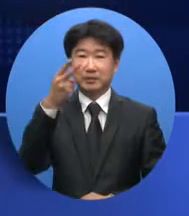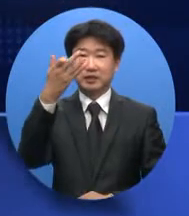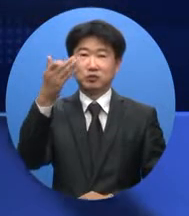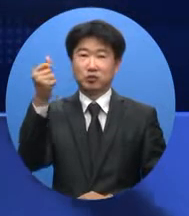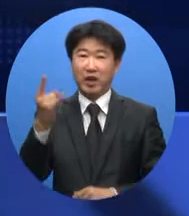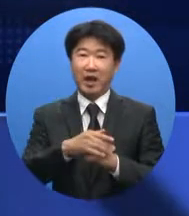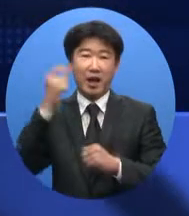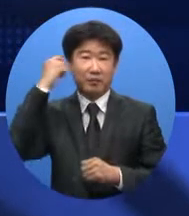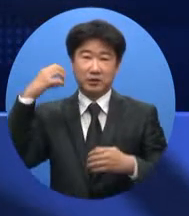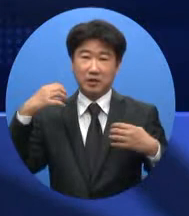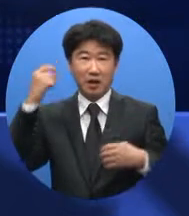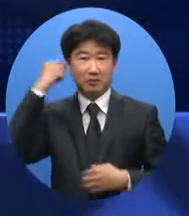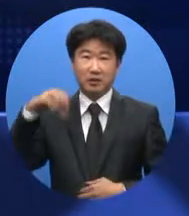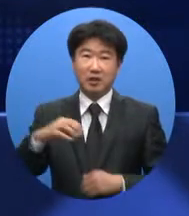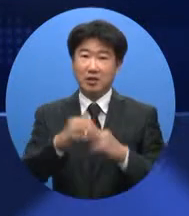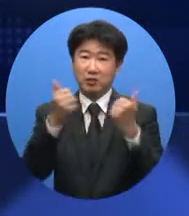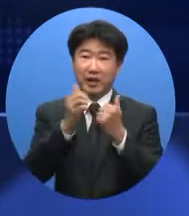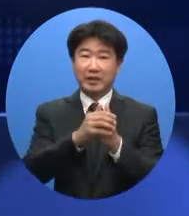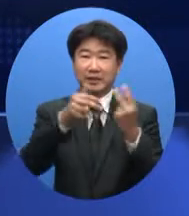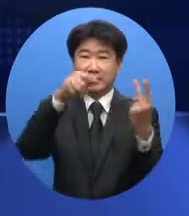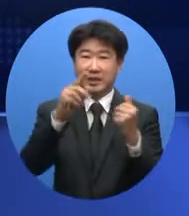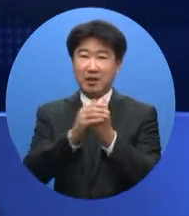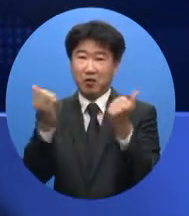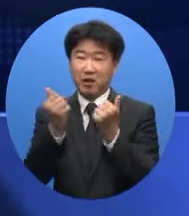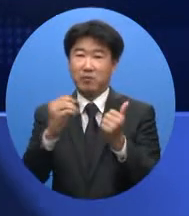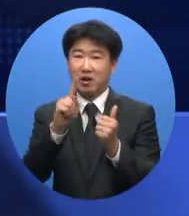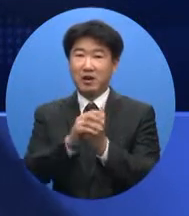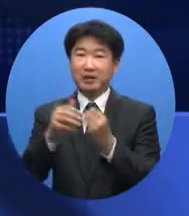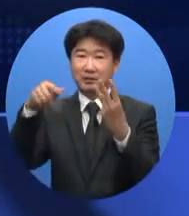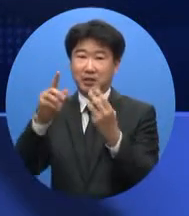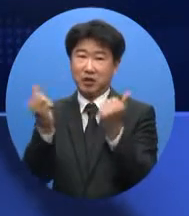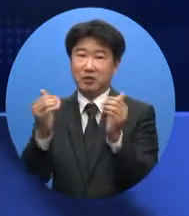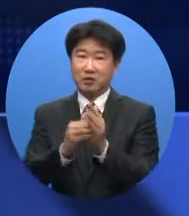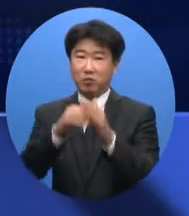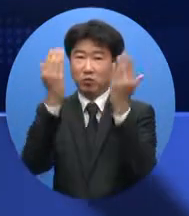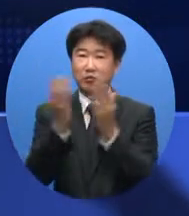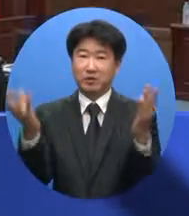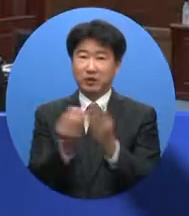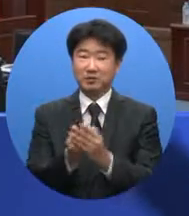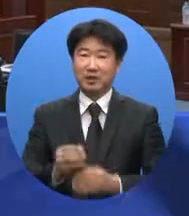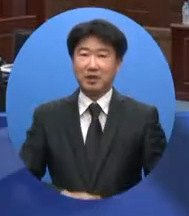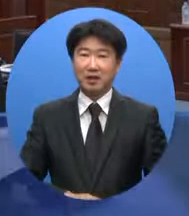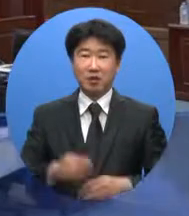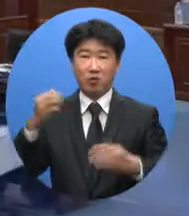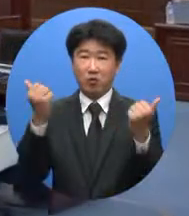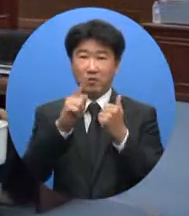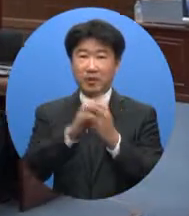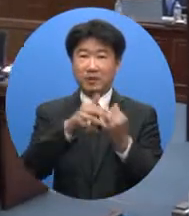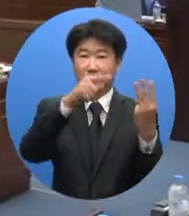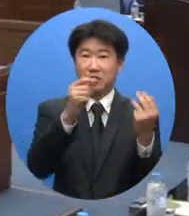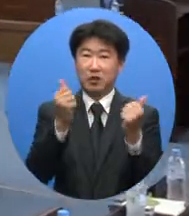제219회 합천군의회 1차 정례회가 지난 22일 3차 본회의를 끝으로 모두 마무리됐습니다. 군의회는